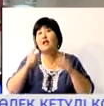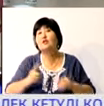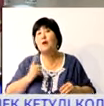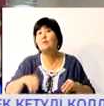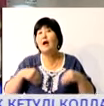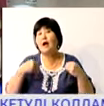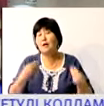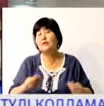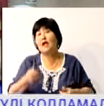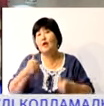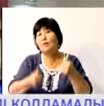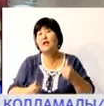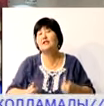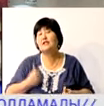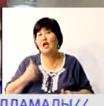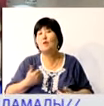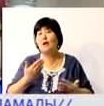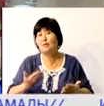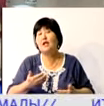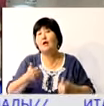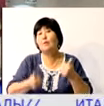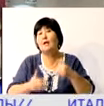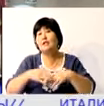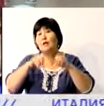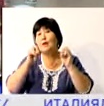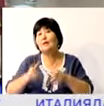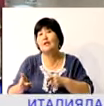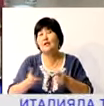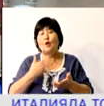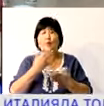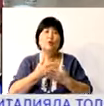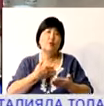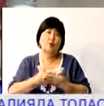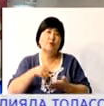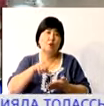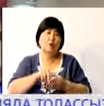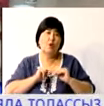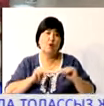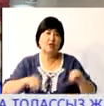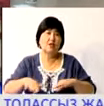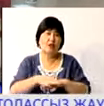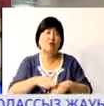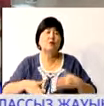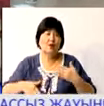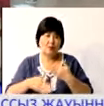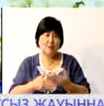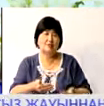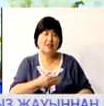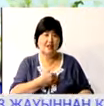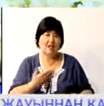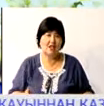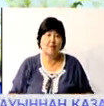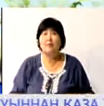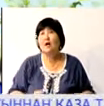беруге, бәсекелестік маман беруге, бәсекелестік маманды даярлауда өз үлесімізді ұстаздар қауымы қосамыз деген ниеттеміз.